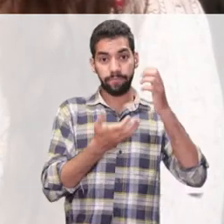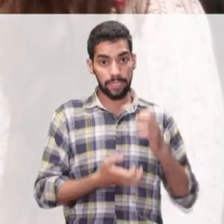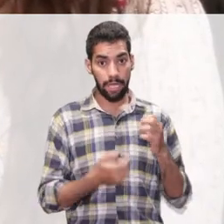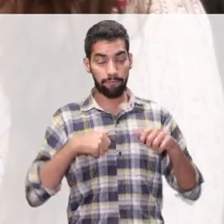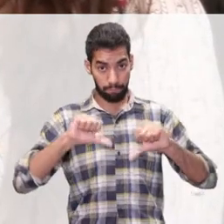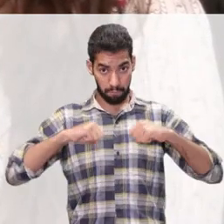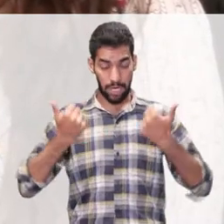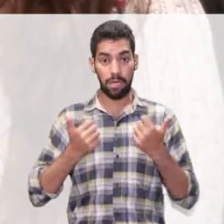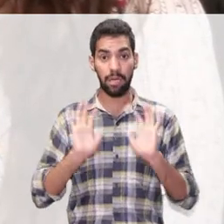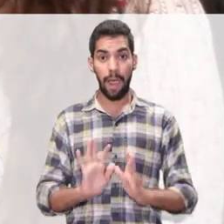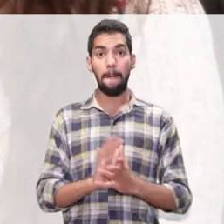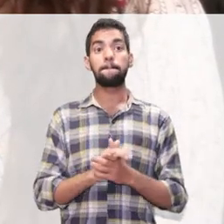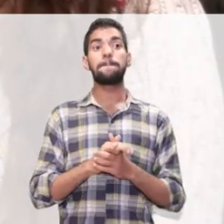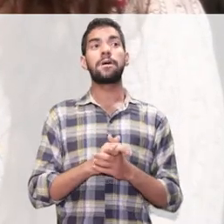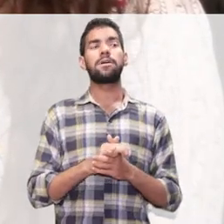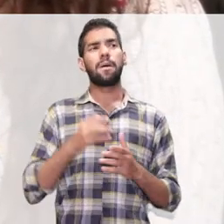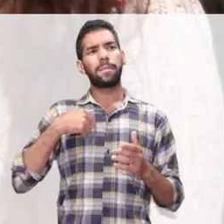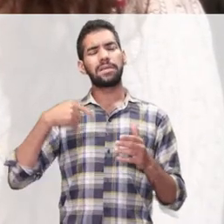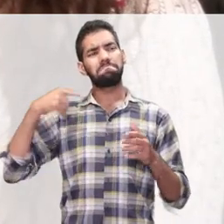सोशल मीडिया